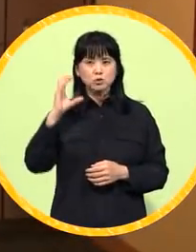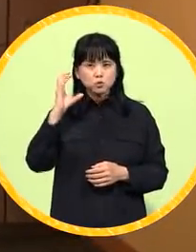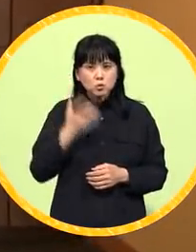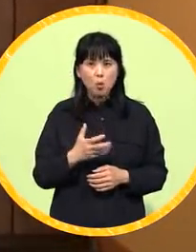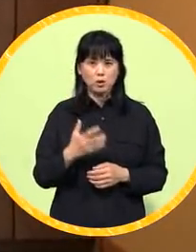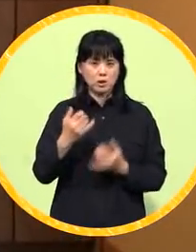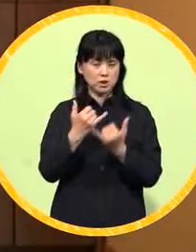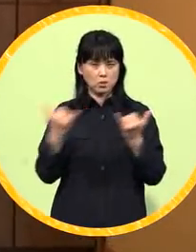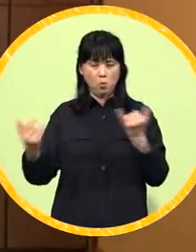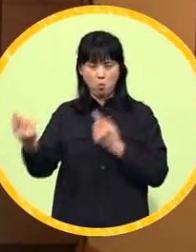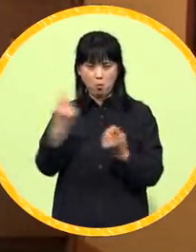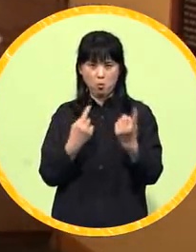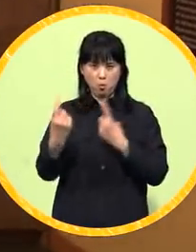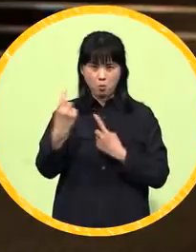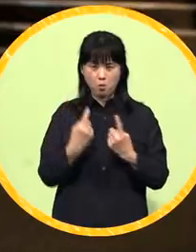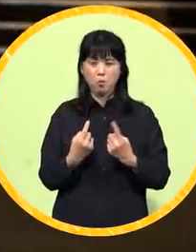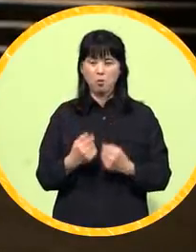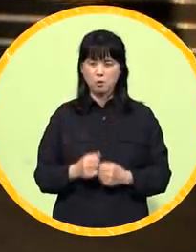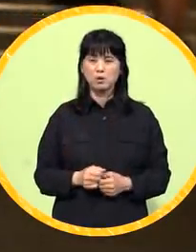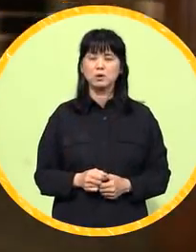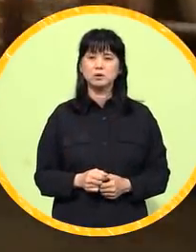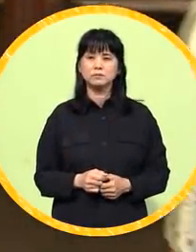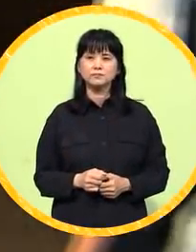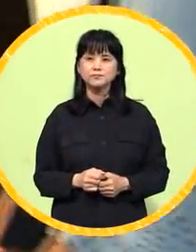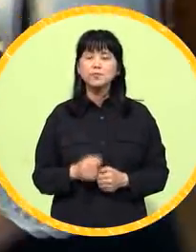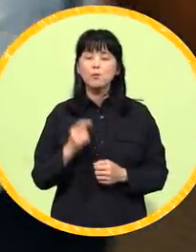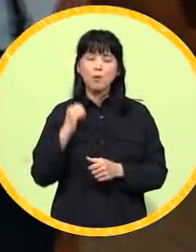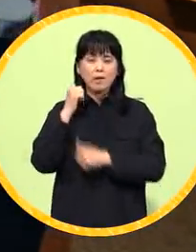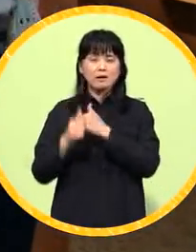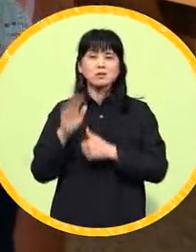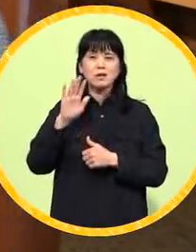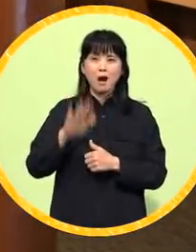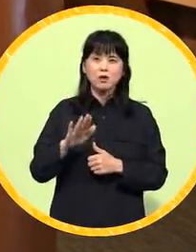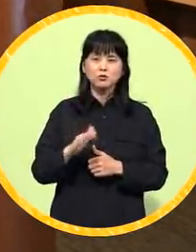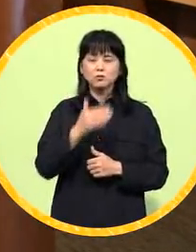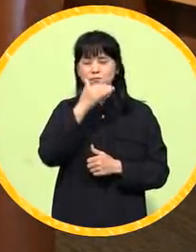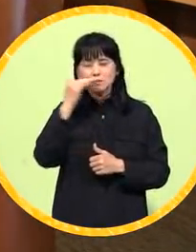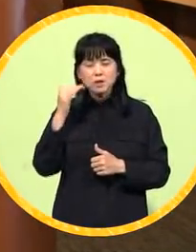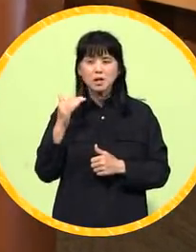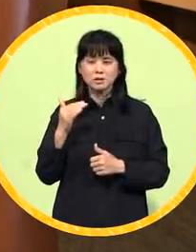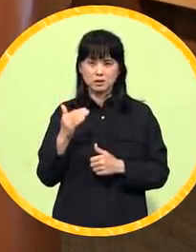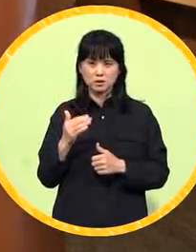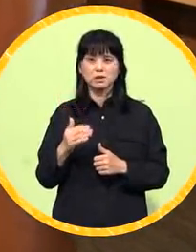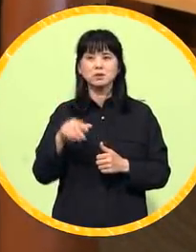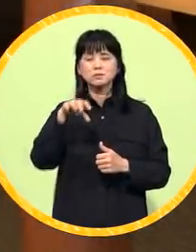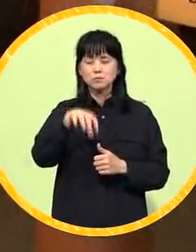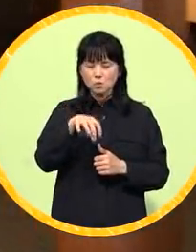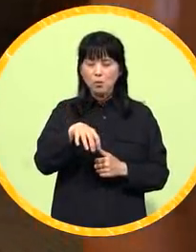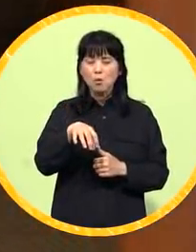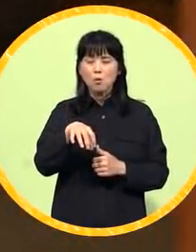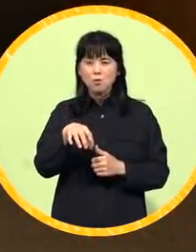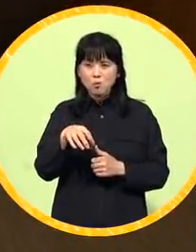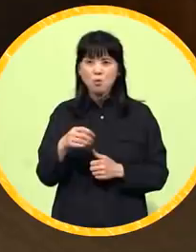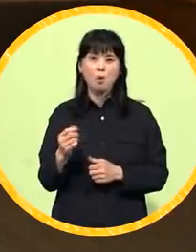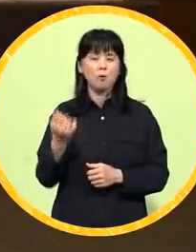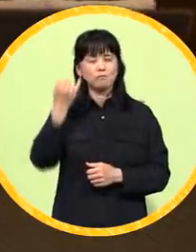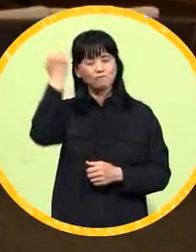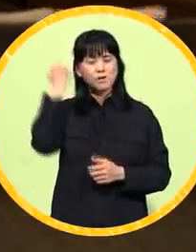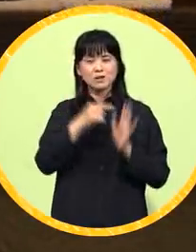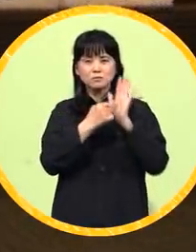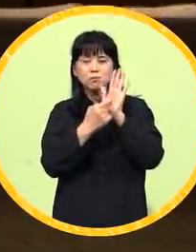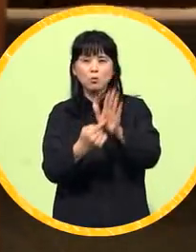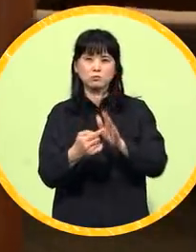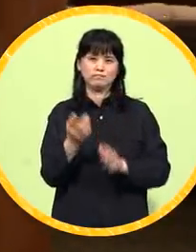すごい方が違ってはぁそんな歴史あるゴージャスな龍宮殿の中でもシンボルといえるのが